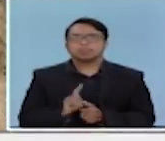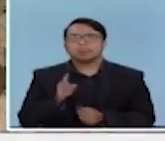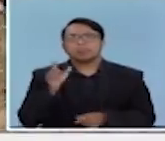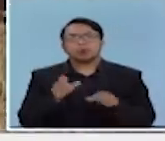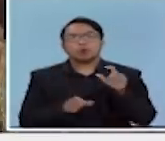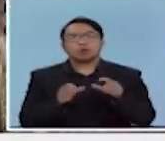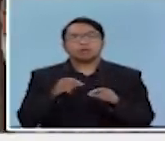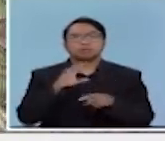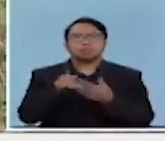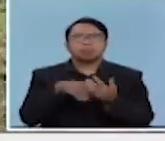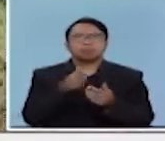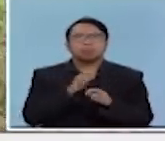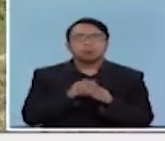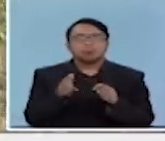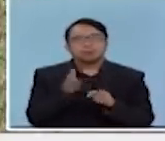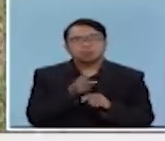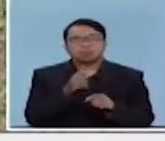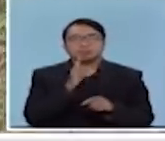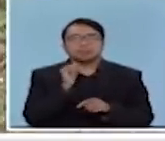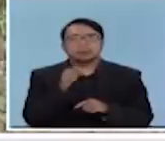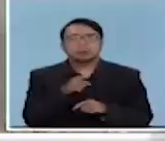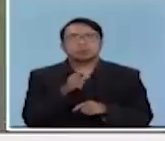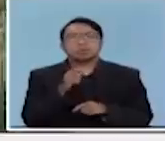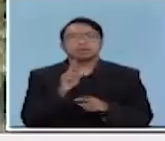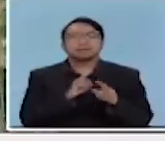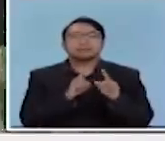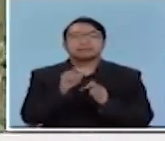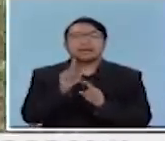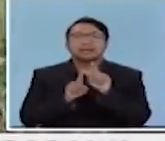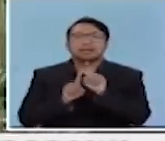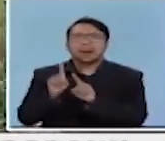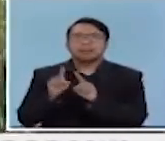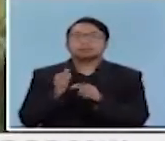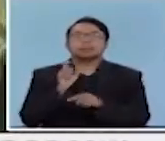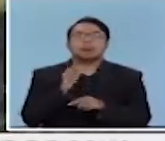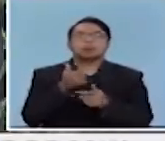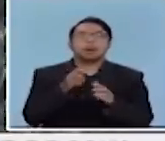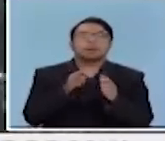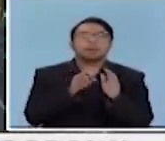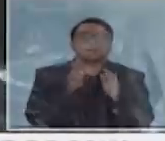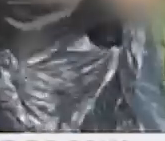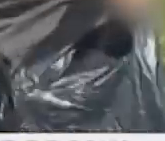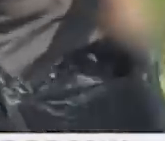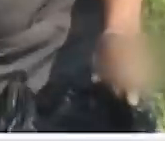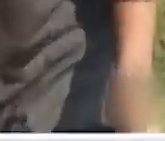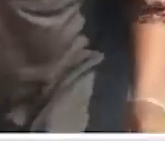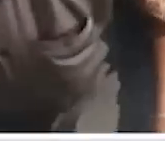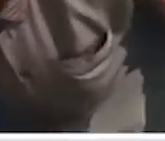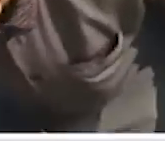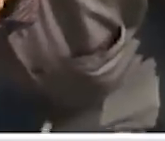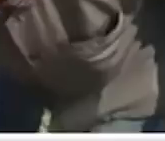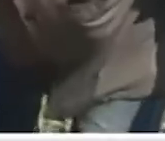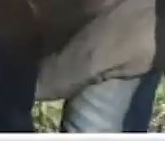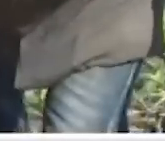masing-masing, itu terjadi kompetisi bagaimana supaya konten yang saya buat itu memperoleh perhatian publik.